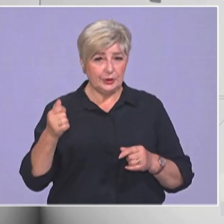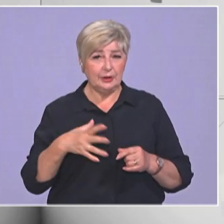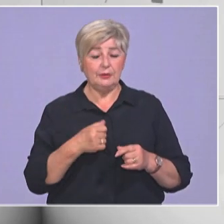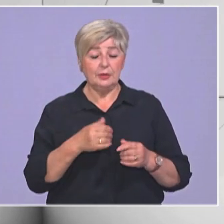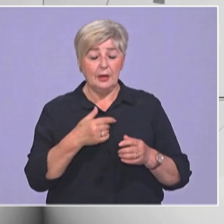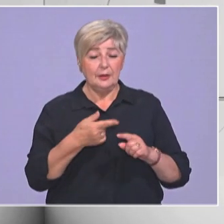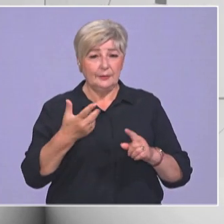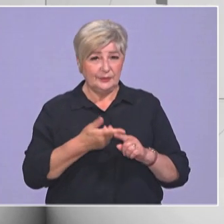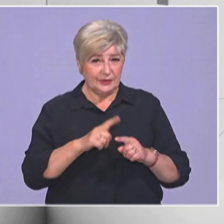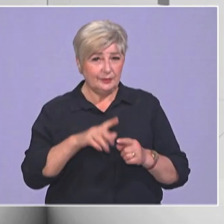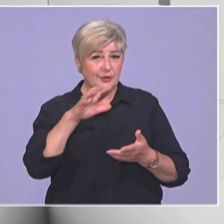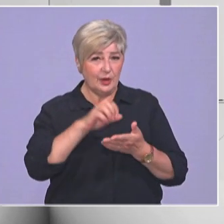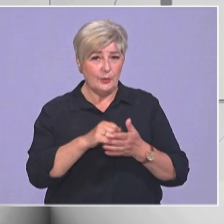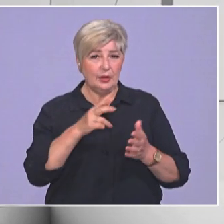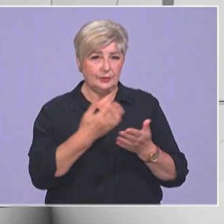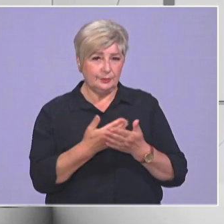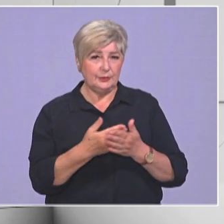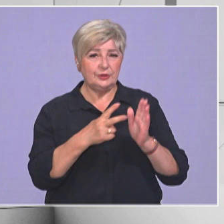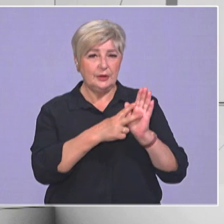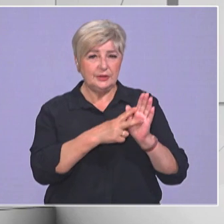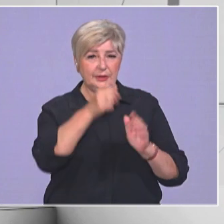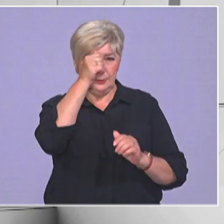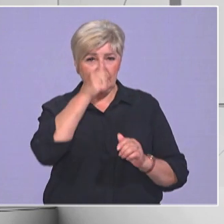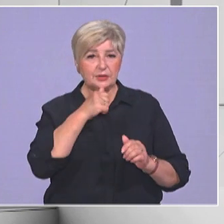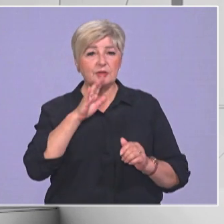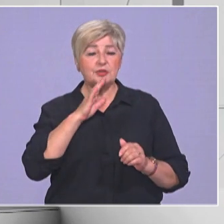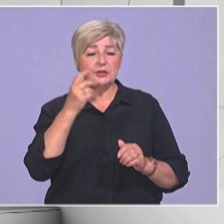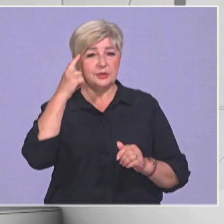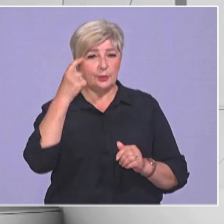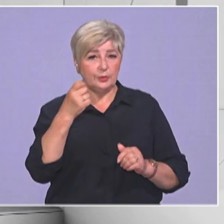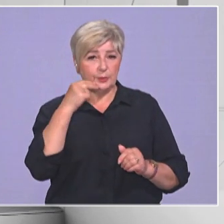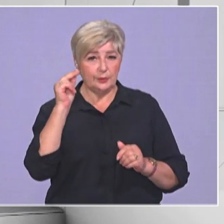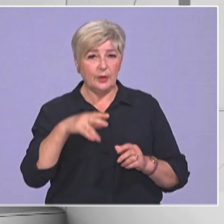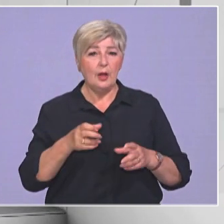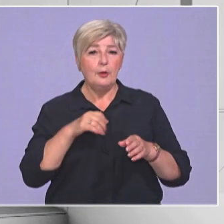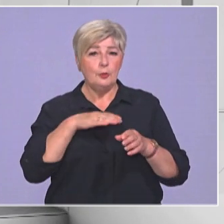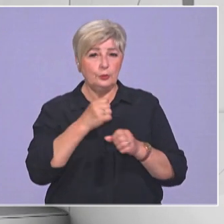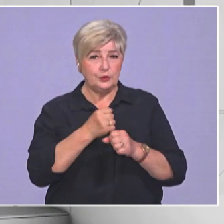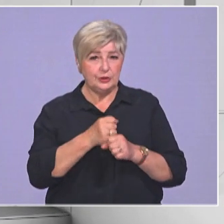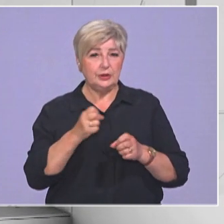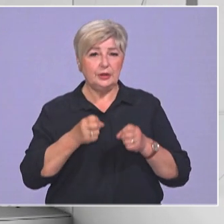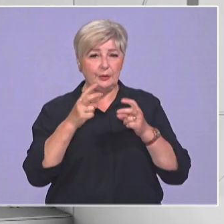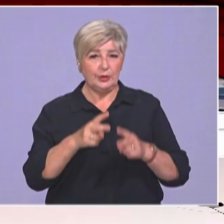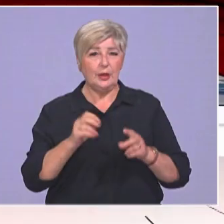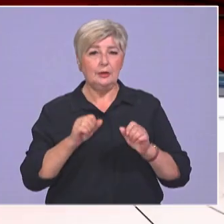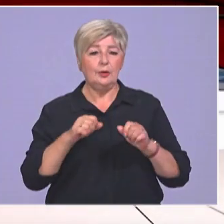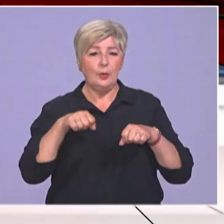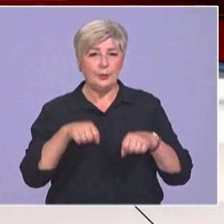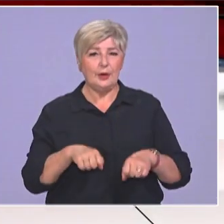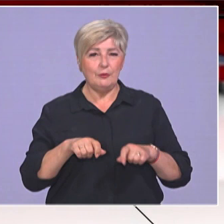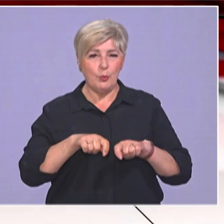7 місяців. За скоєння злочину жінці повідомили про підозру у вчиненні кримінального правопорушення.